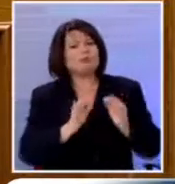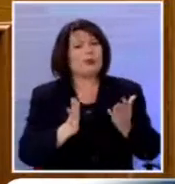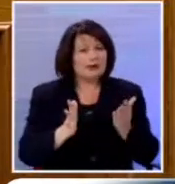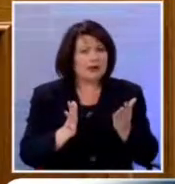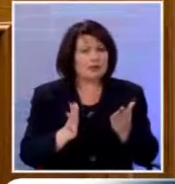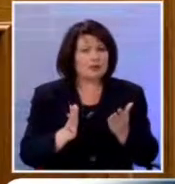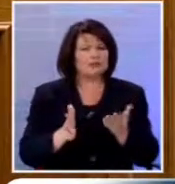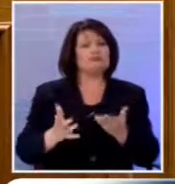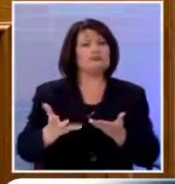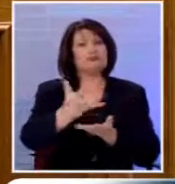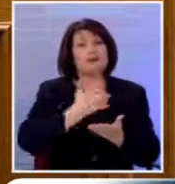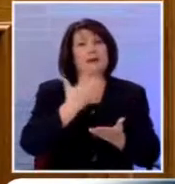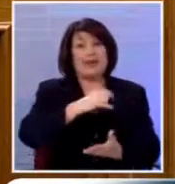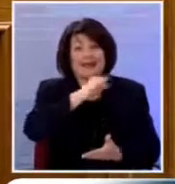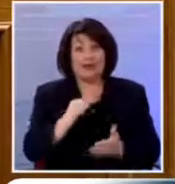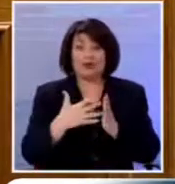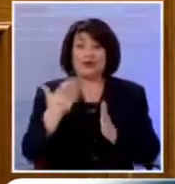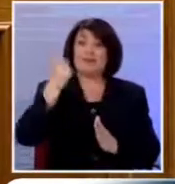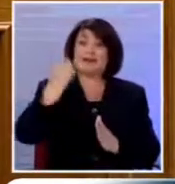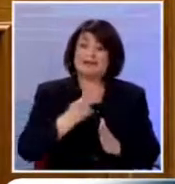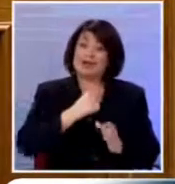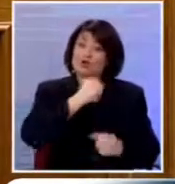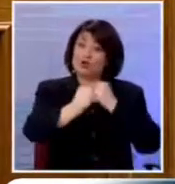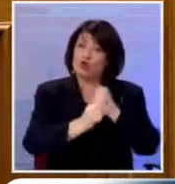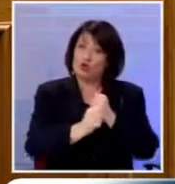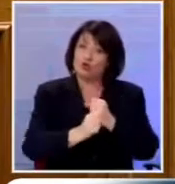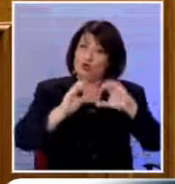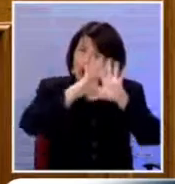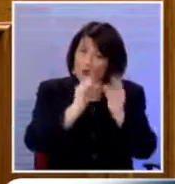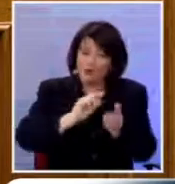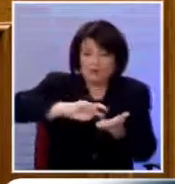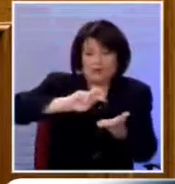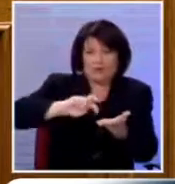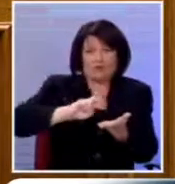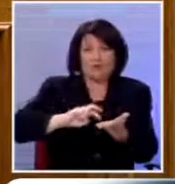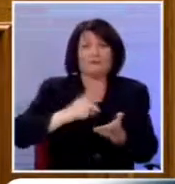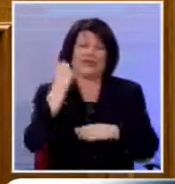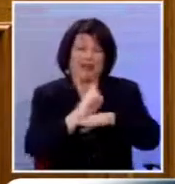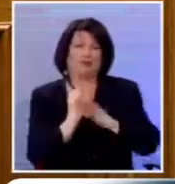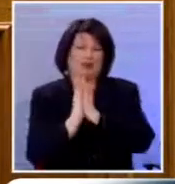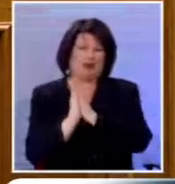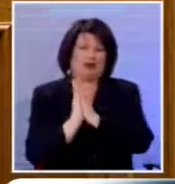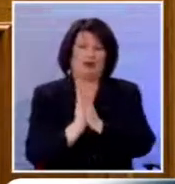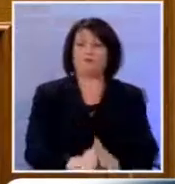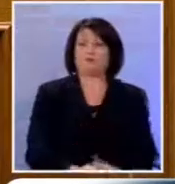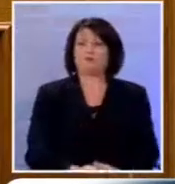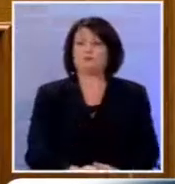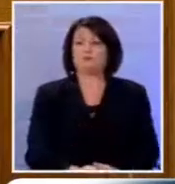με ίσπραξη θυσίως 5-15% των συνολικών οφειλών, θα επιφέρει. Δώστε μου ένα λεπτό, κύριε Πρόεδρε, σας